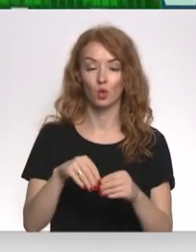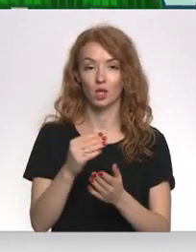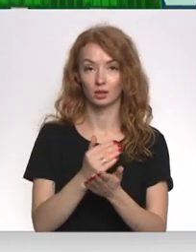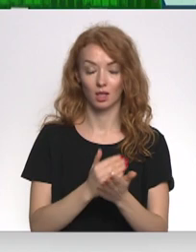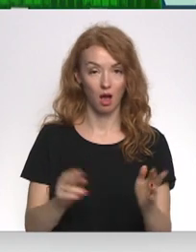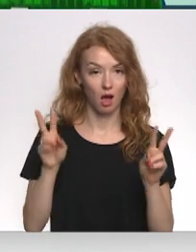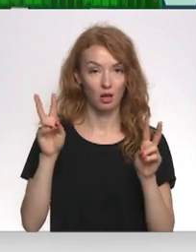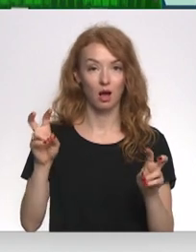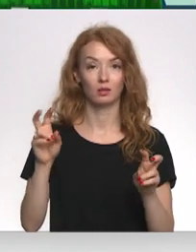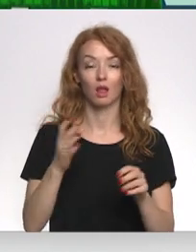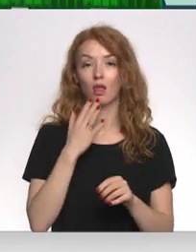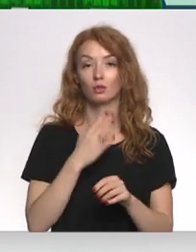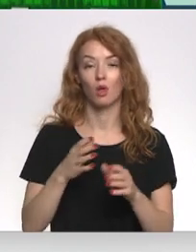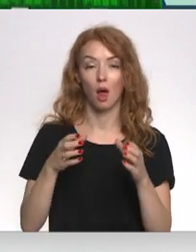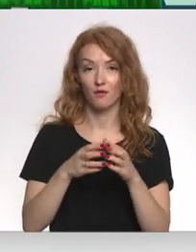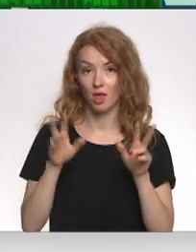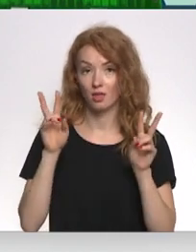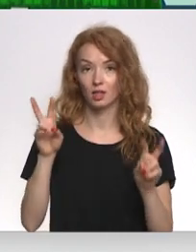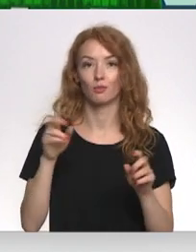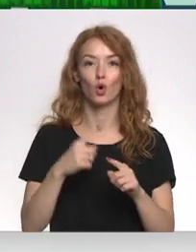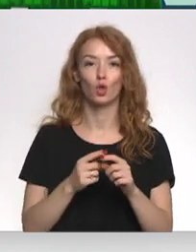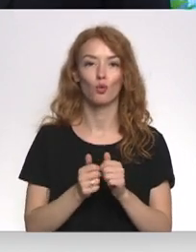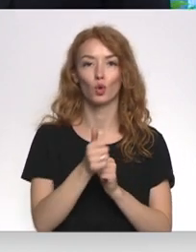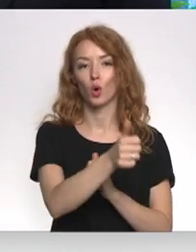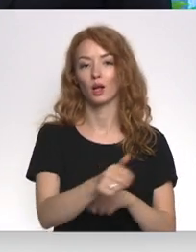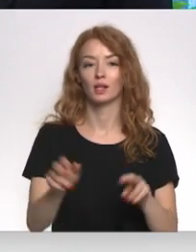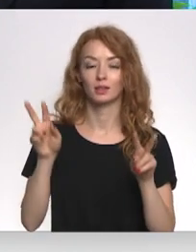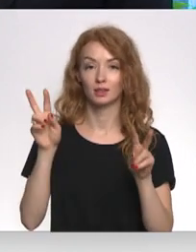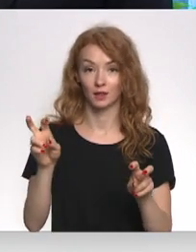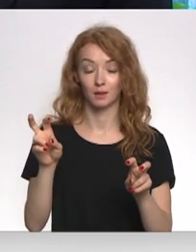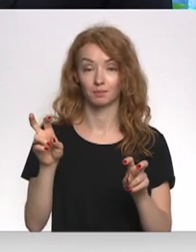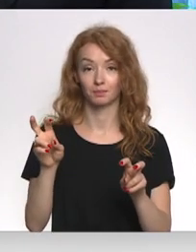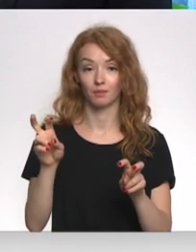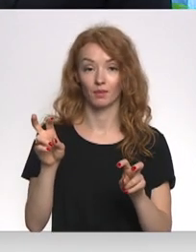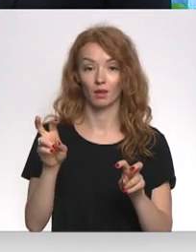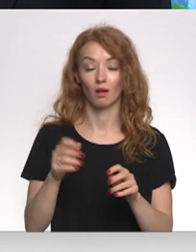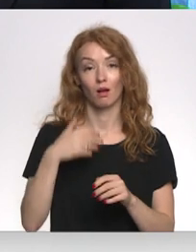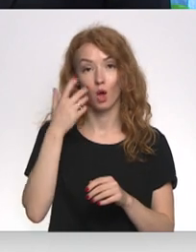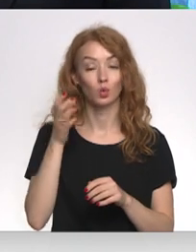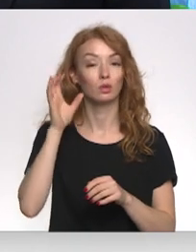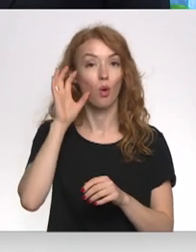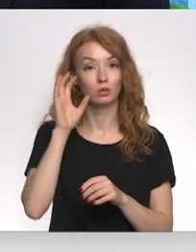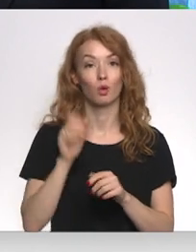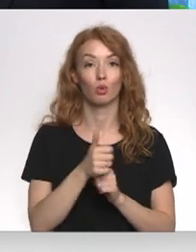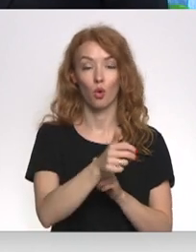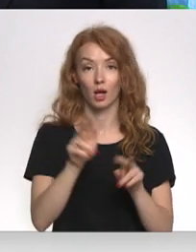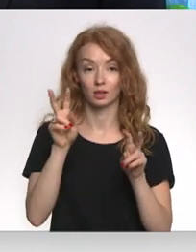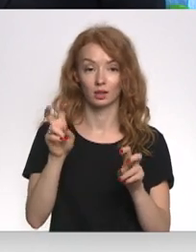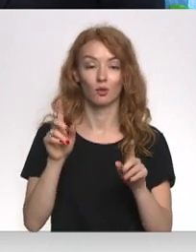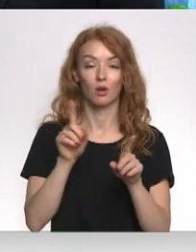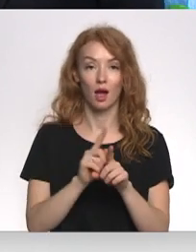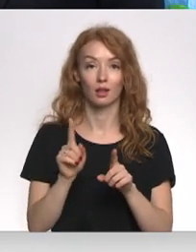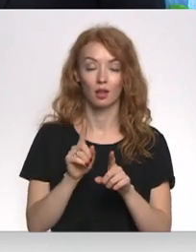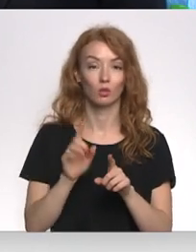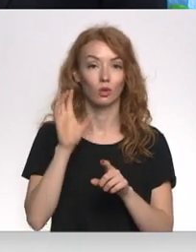sarakstu, Nacionālo apvienību un progresīvajiem. Līdz ar progresīvu uzklausīšanu šodien noslēgušās Jaunās vienotības